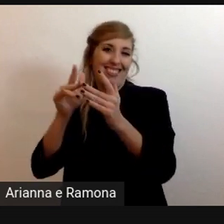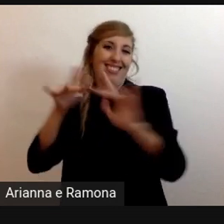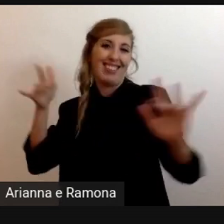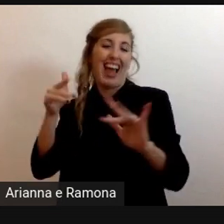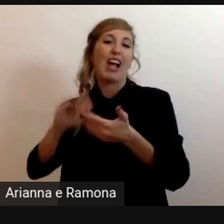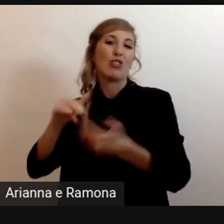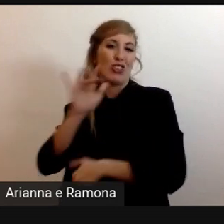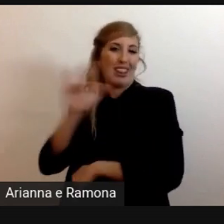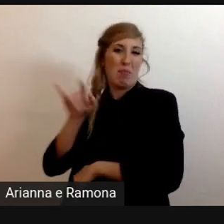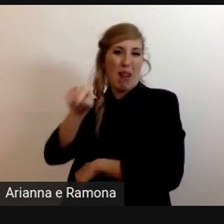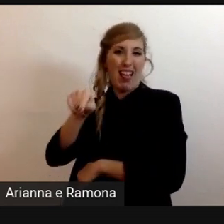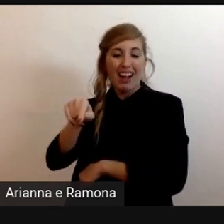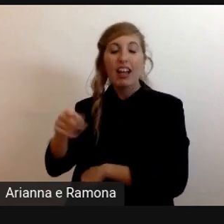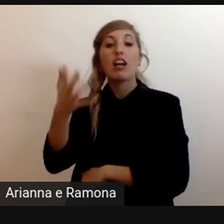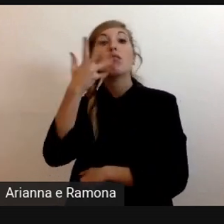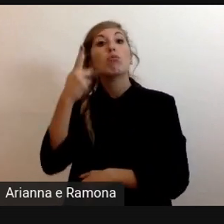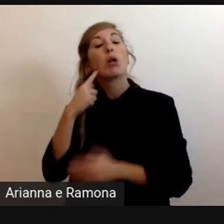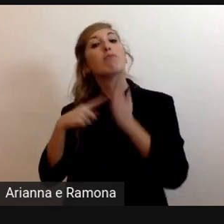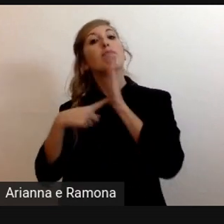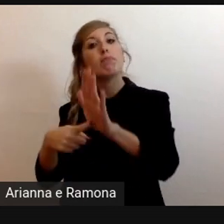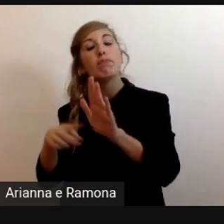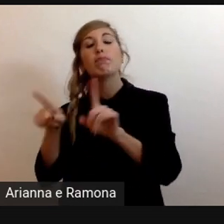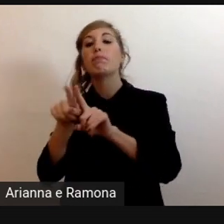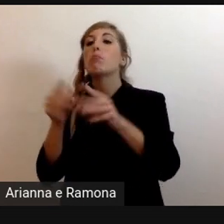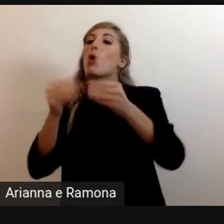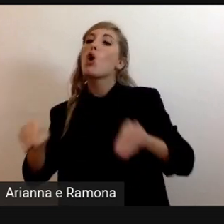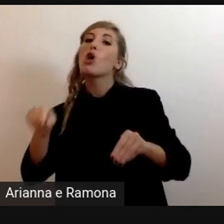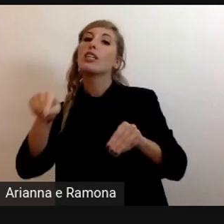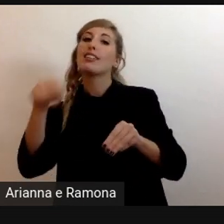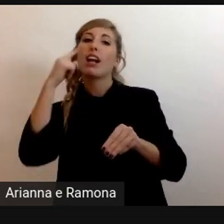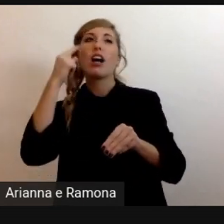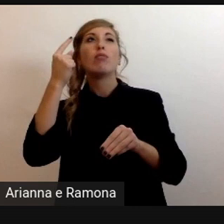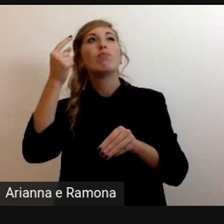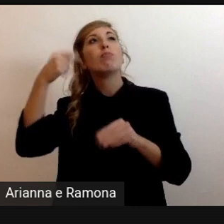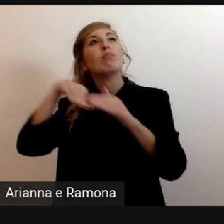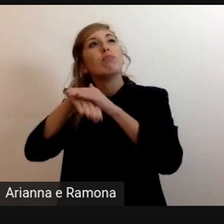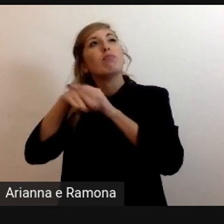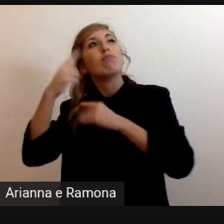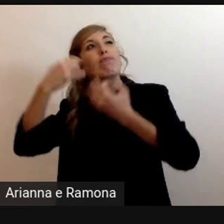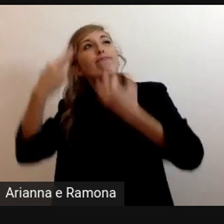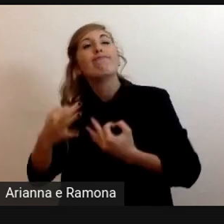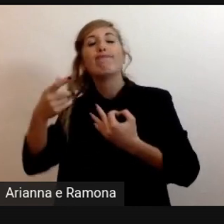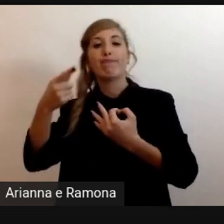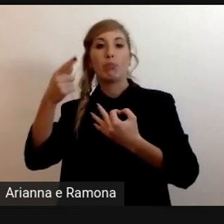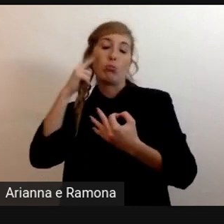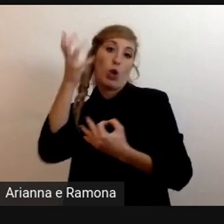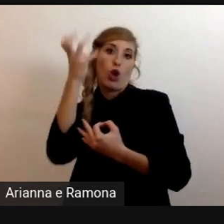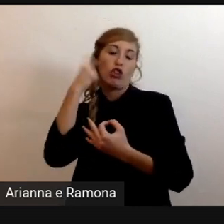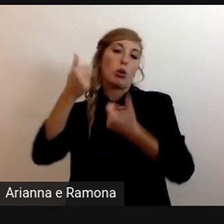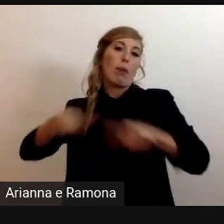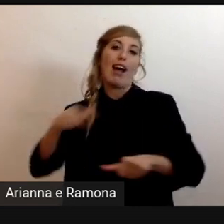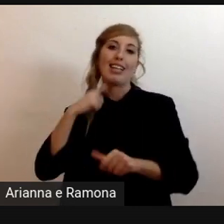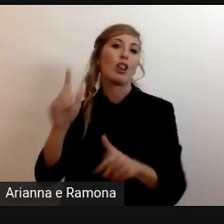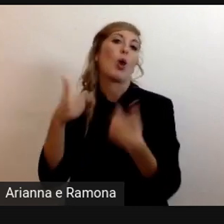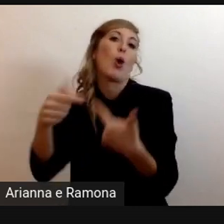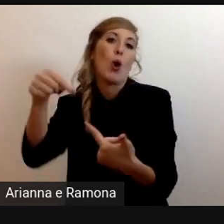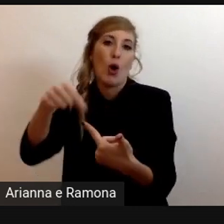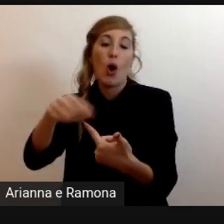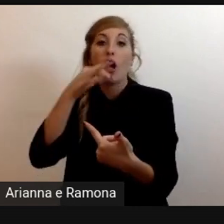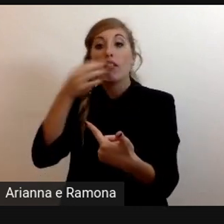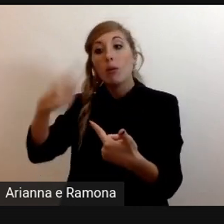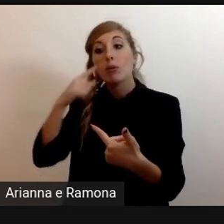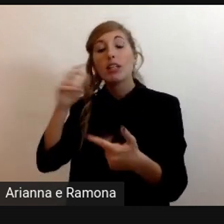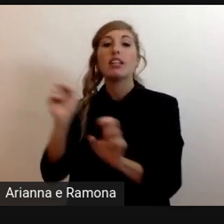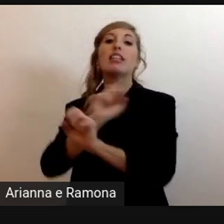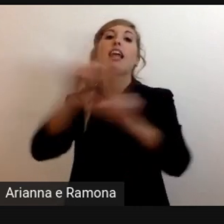delle tre mostre che sono state concepite proprio sulle tematiche del giorno è che sono un grande segnale di esistenza